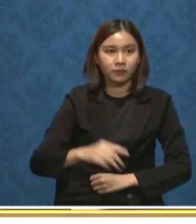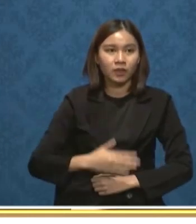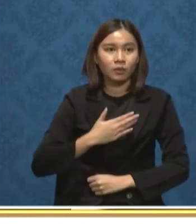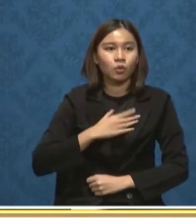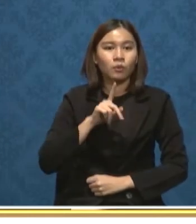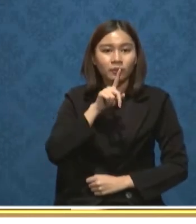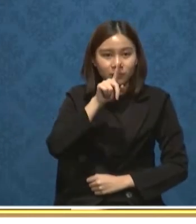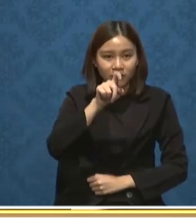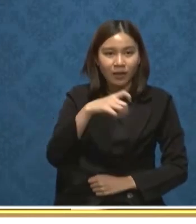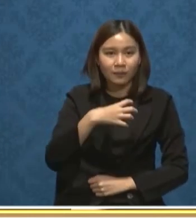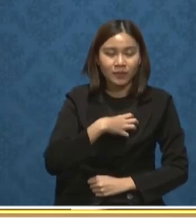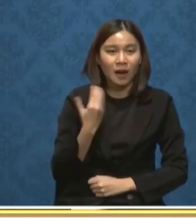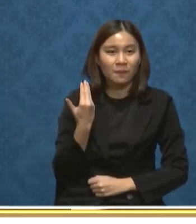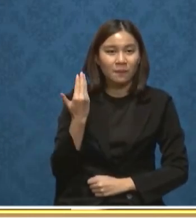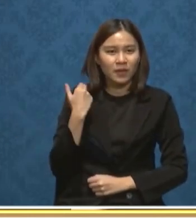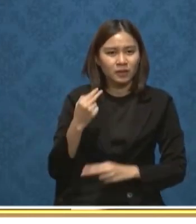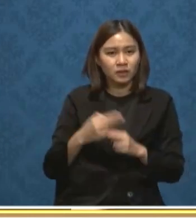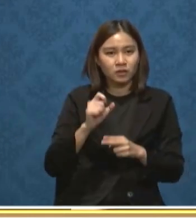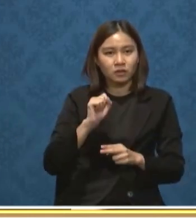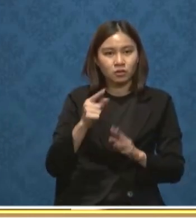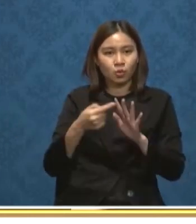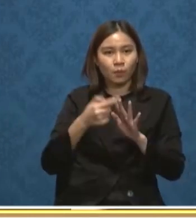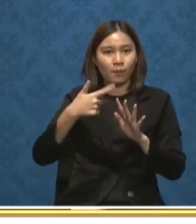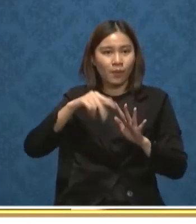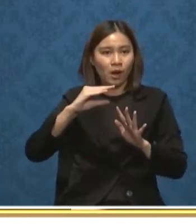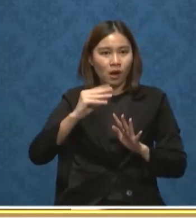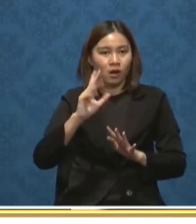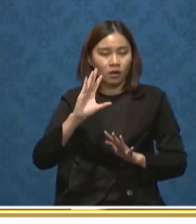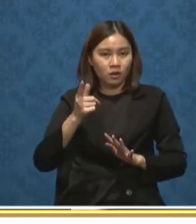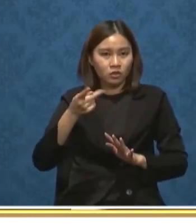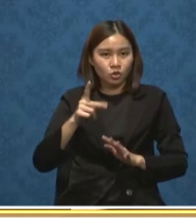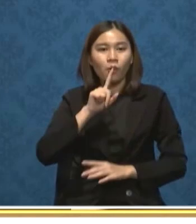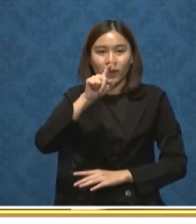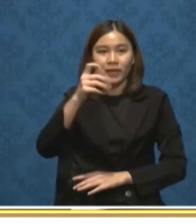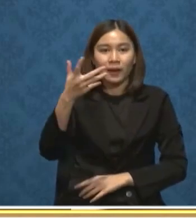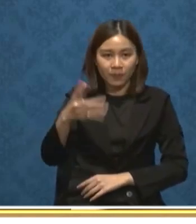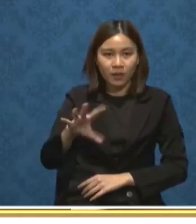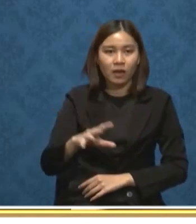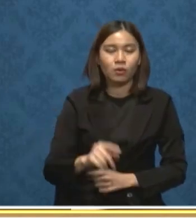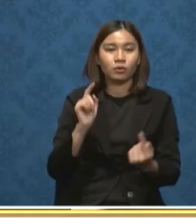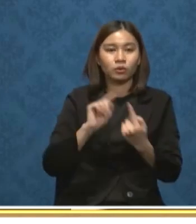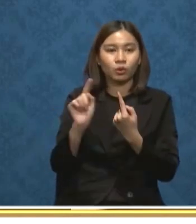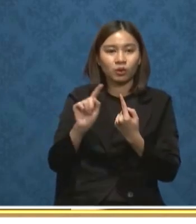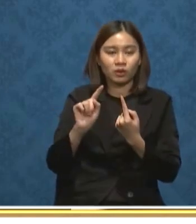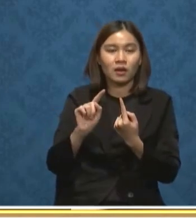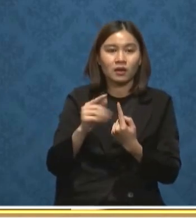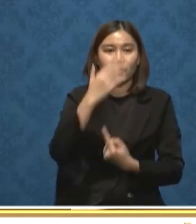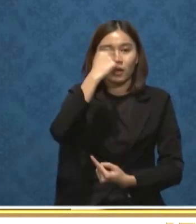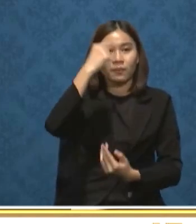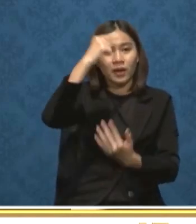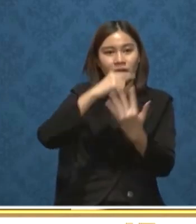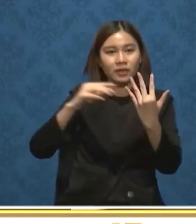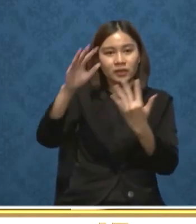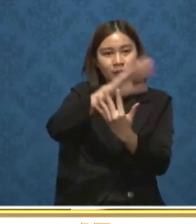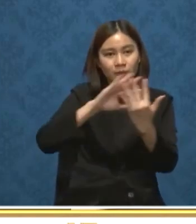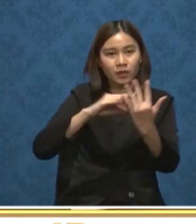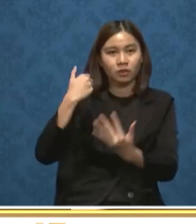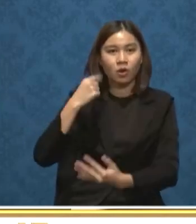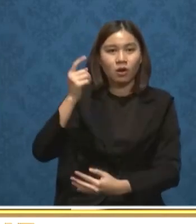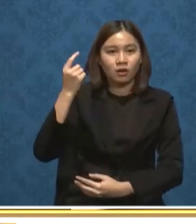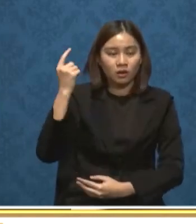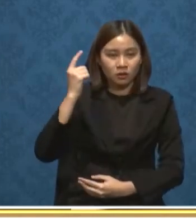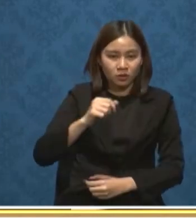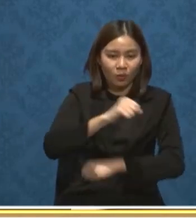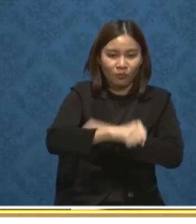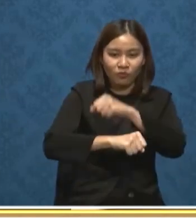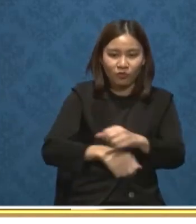ผมอยากถามตรๆ เมื่อกี้คุสุพระโชธ สอสอของกาวใ็ถามไปทีหนแล้วว่าทำไมประเทศไยต้องมีการก่อสร้าง